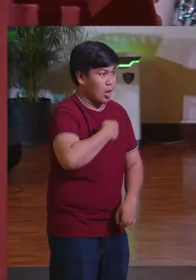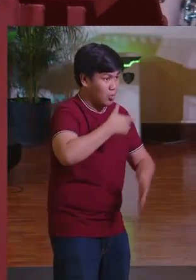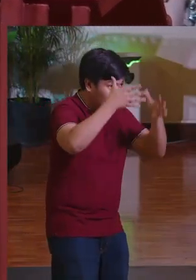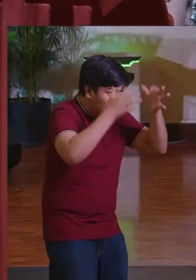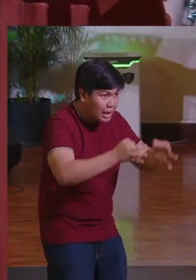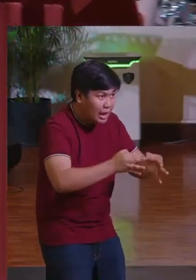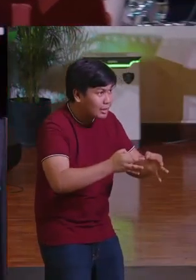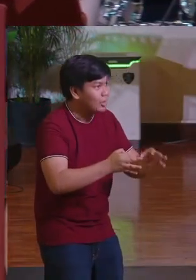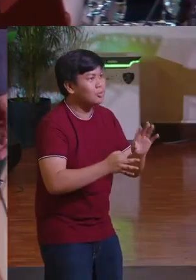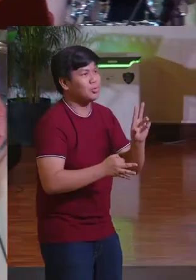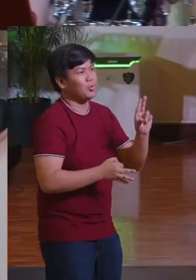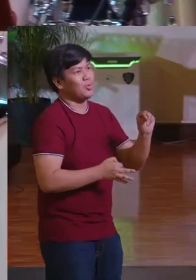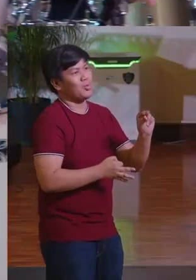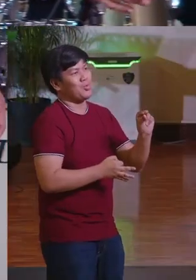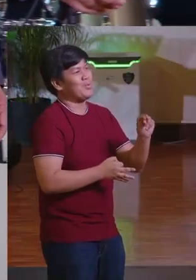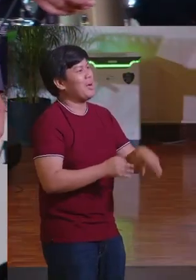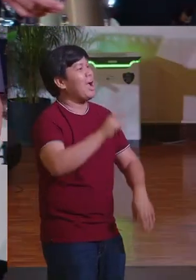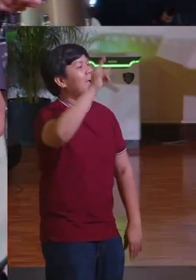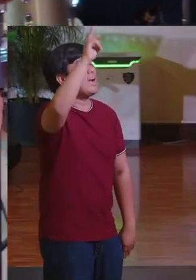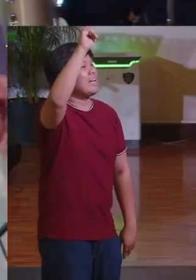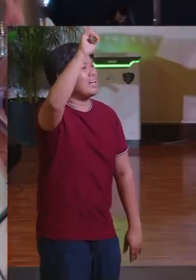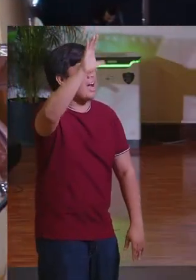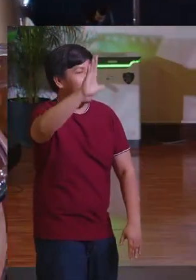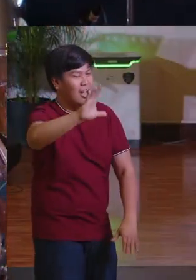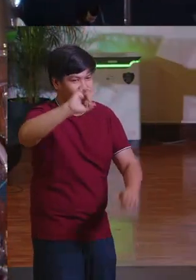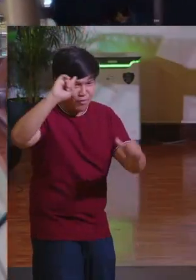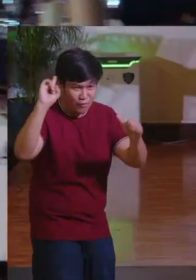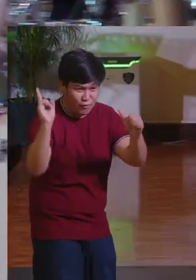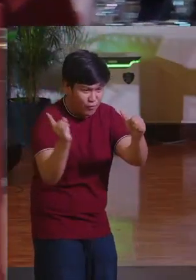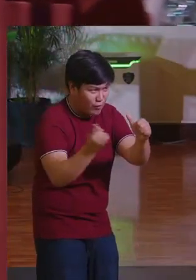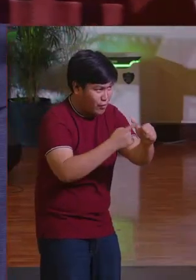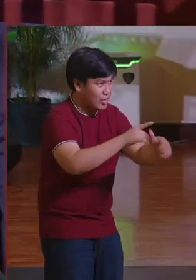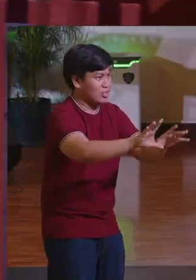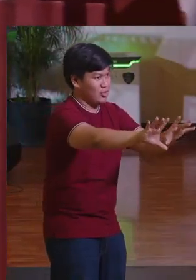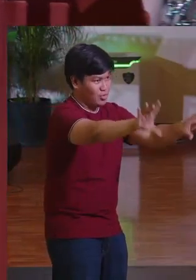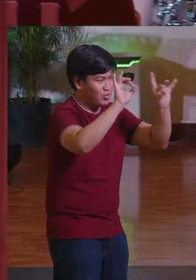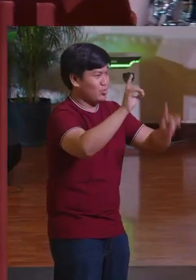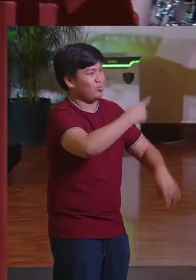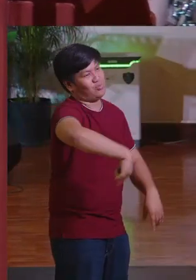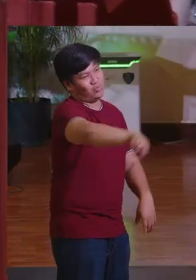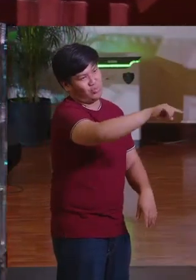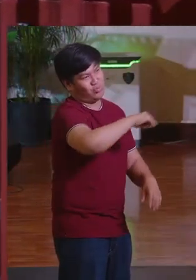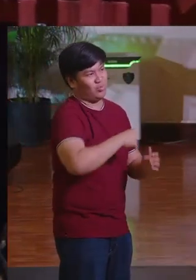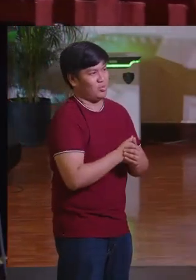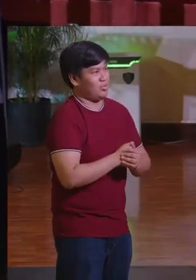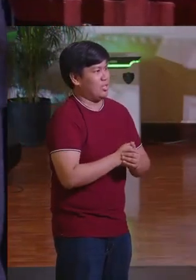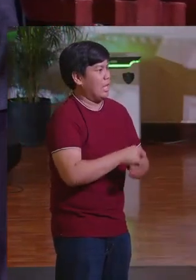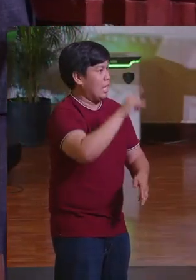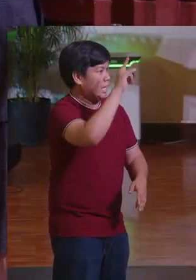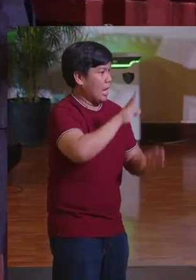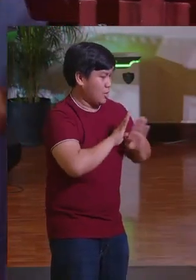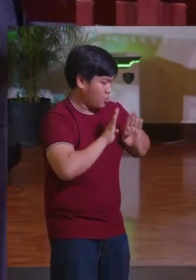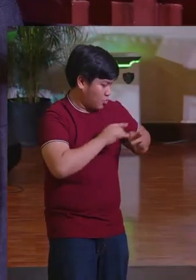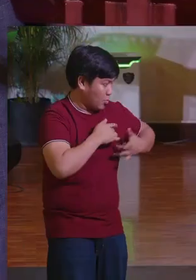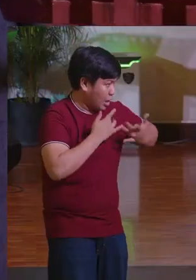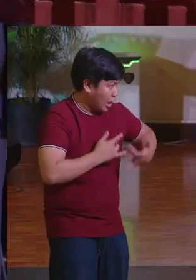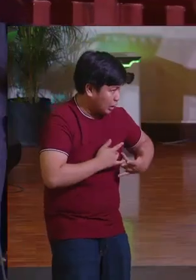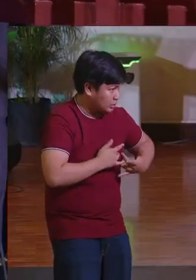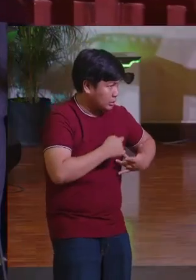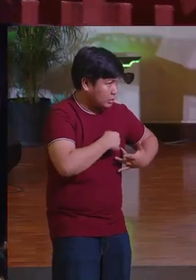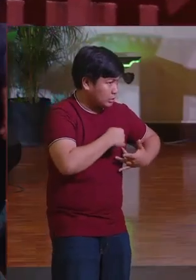Diyos. Ang Diyos po ang pumili sa atin. Binuksan niya ang mga mata ng ating puso upang maunawaan natin ang